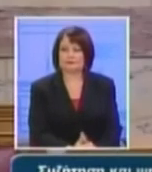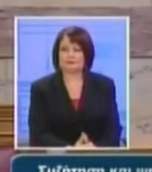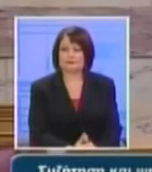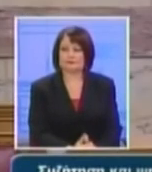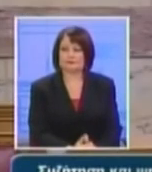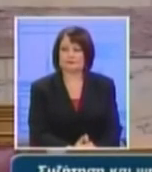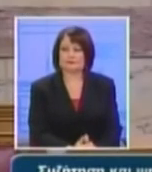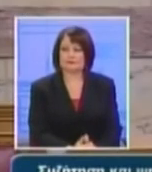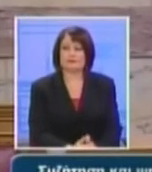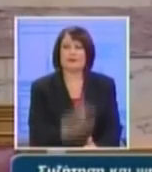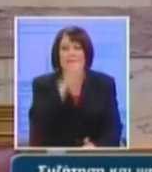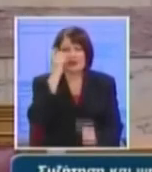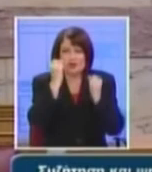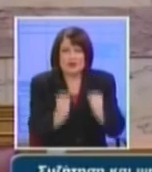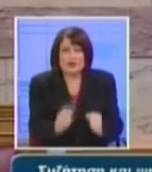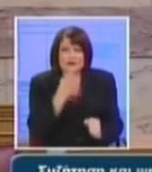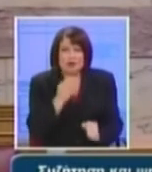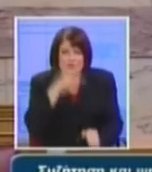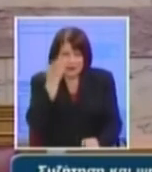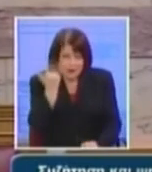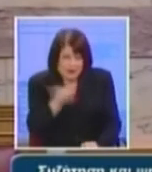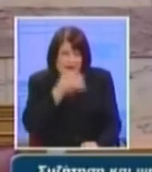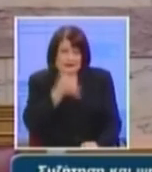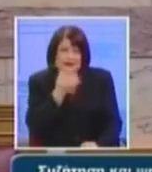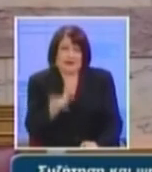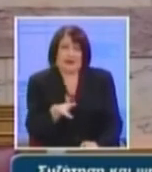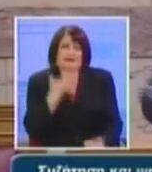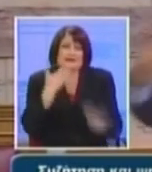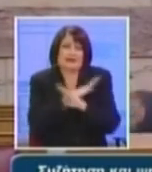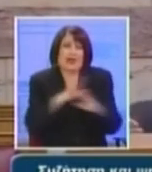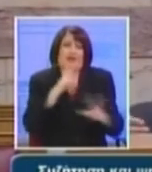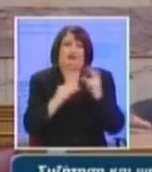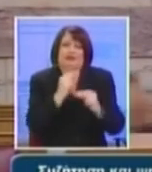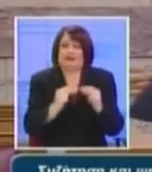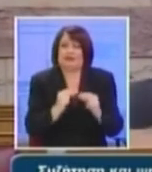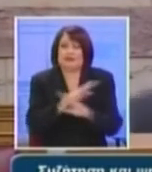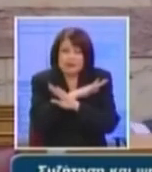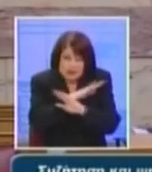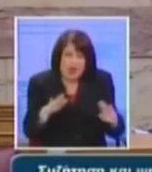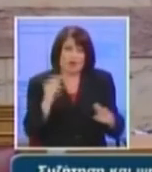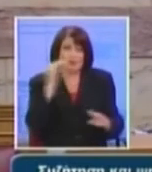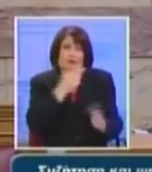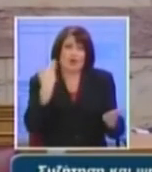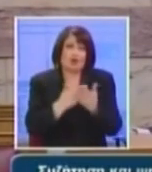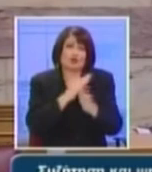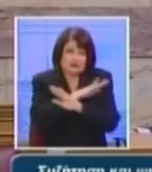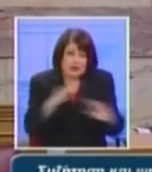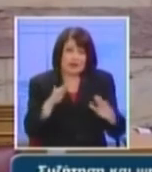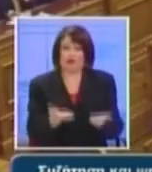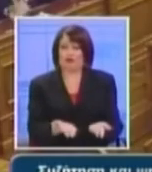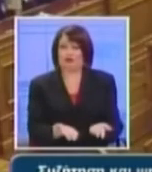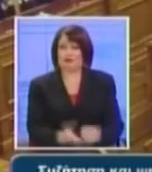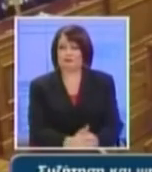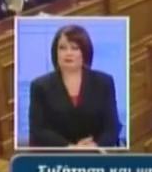Μα τώρα γιατί με φαίνεται σε δύσκολη θέση? Αφού δεν έχετε το λόγο, ολοκληρώθηκε η διαδικασία με την ομιλία του Πρωθυπουργού, κύριε Πρόεδρε.